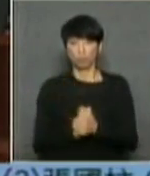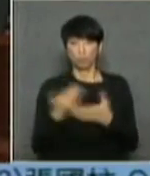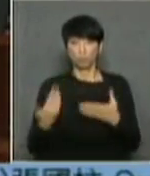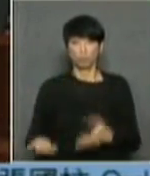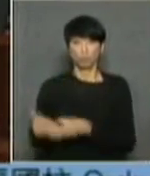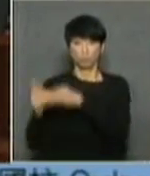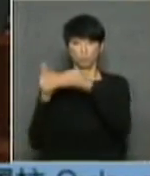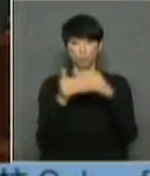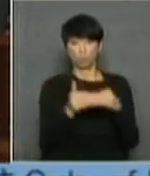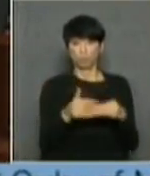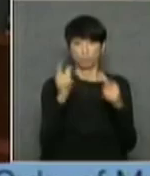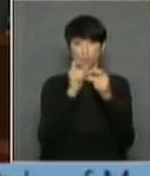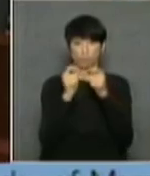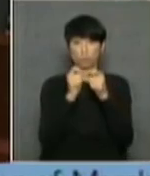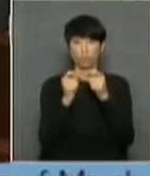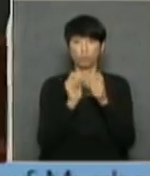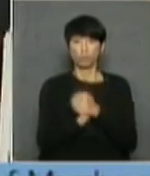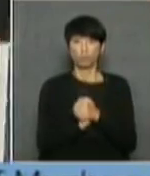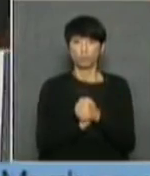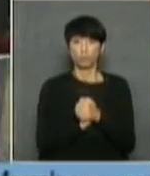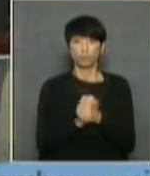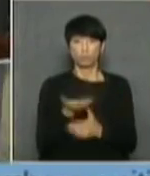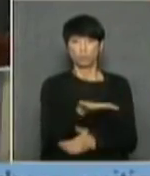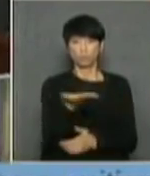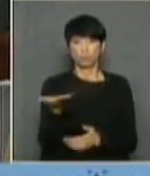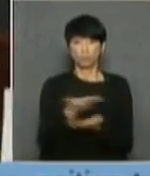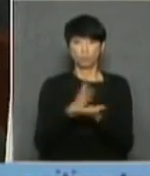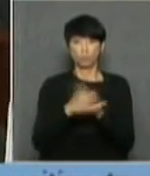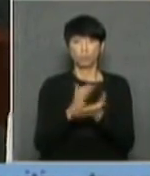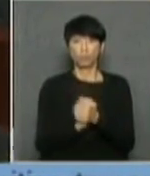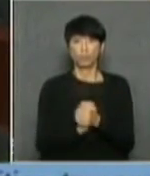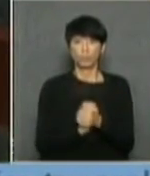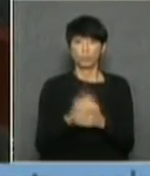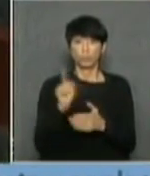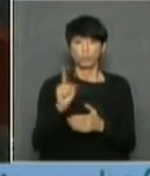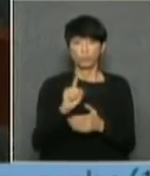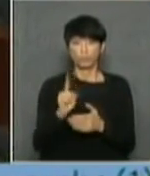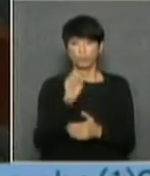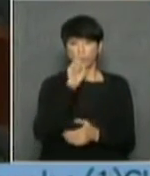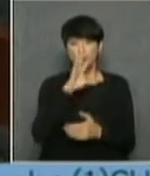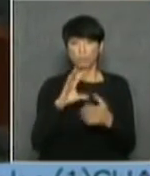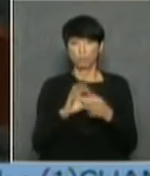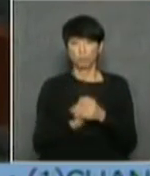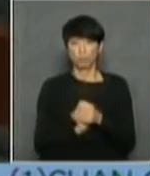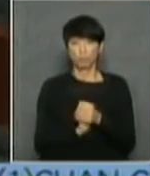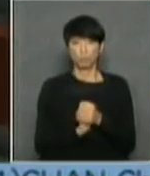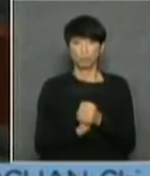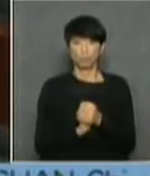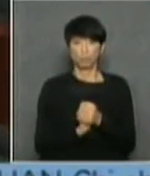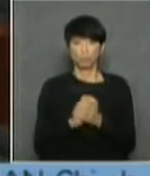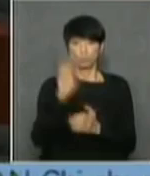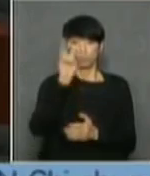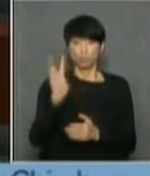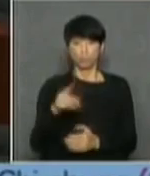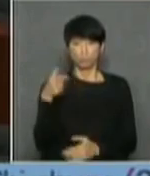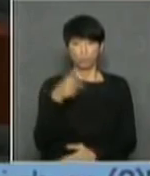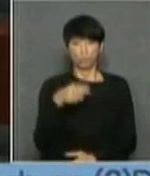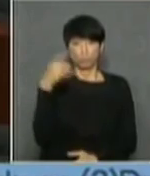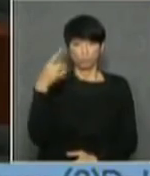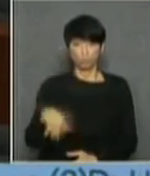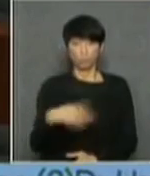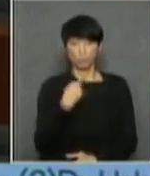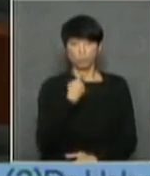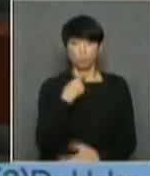料来就希望跟大家分享一下，为什么我们要提出豁免个水费呢？ 因為